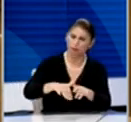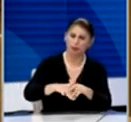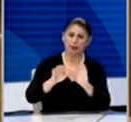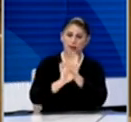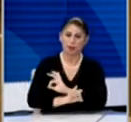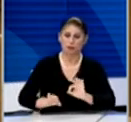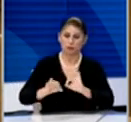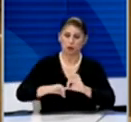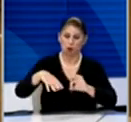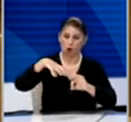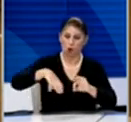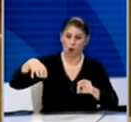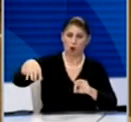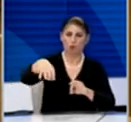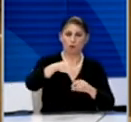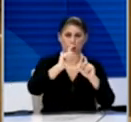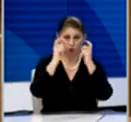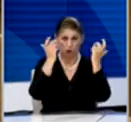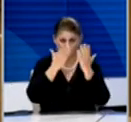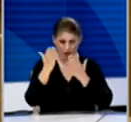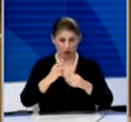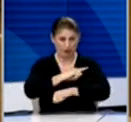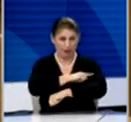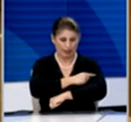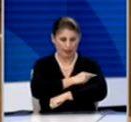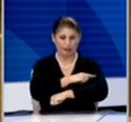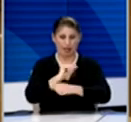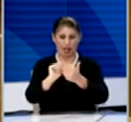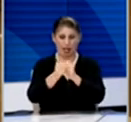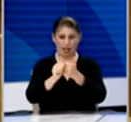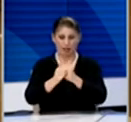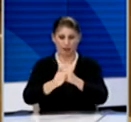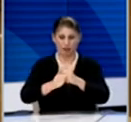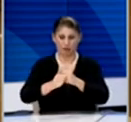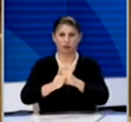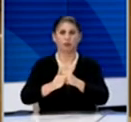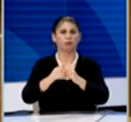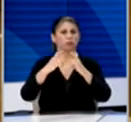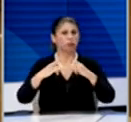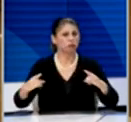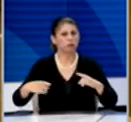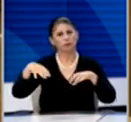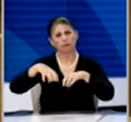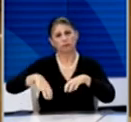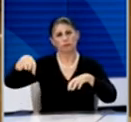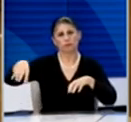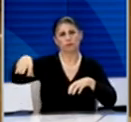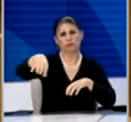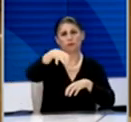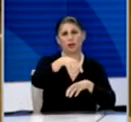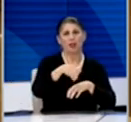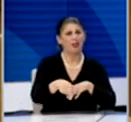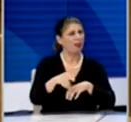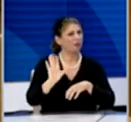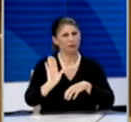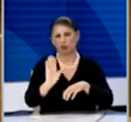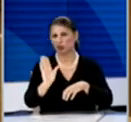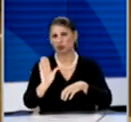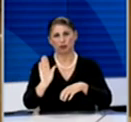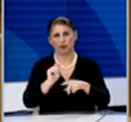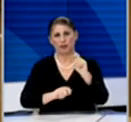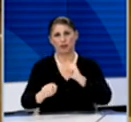χώρους που περιέχουν σχολεία ιατρεία αθλητικές εγκαταστάσεις και άλλα κάτι το οποίο δεν έχει δημιουργηθεί